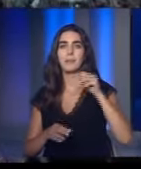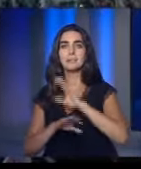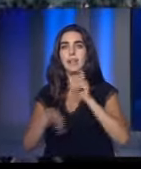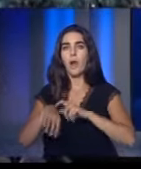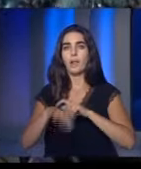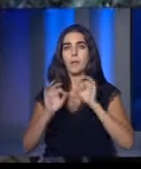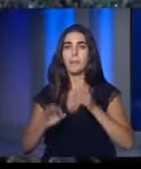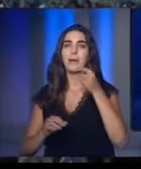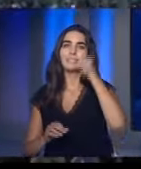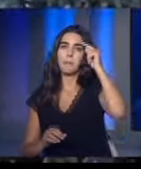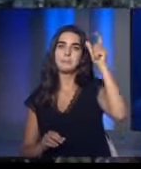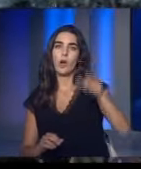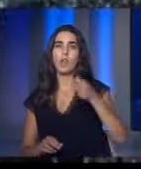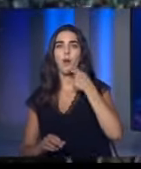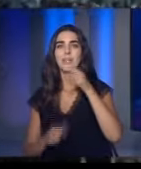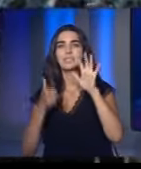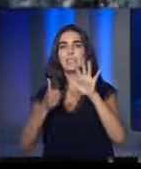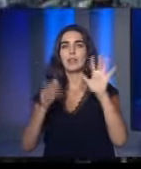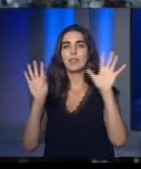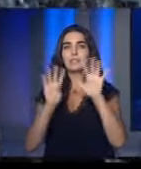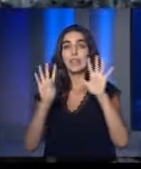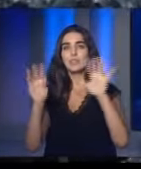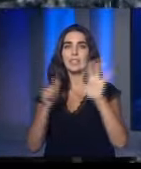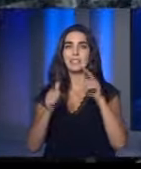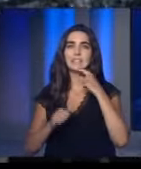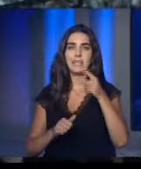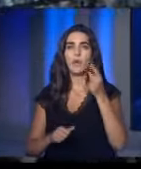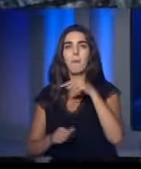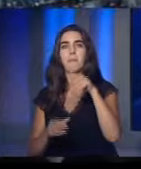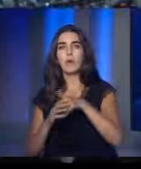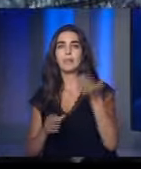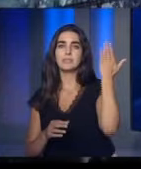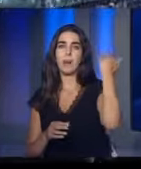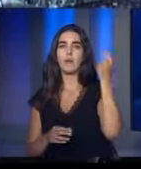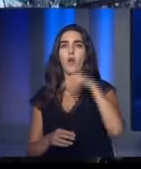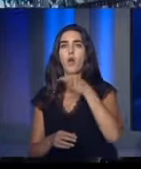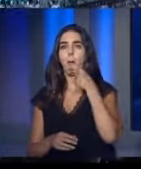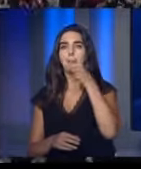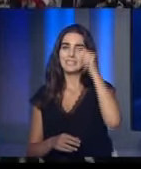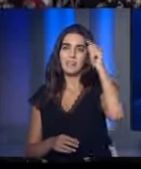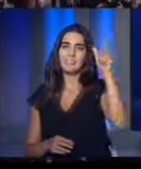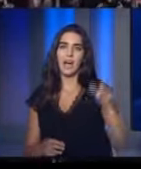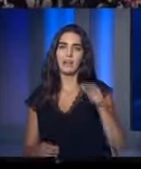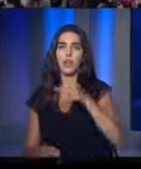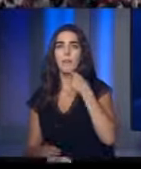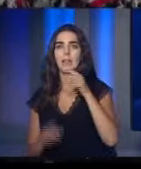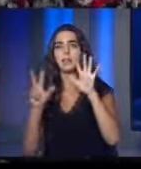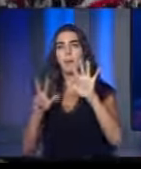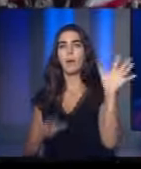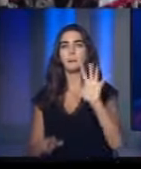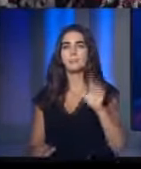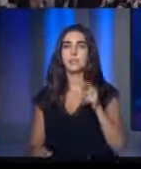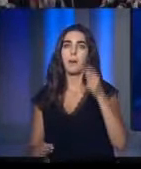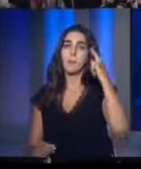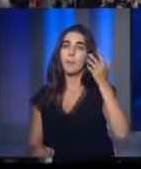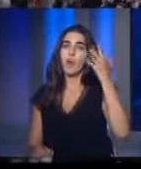الرئاسية بين النائب الإصلاحي مسعود بسجكيان والمفاوض السابق بالملف النووي المحافظ سعيد جليلي المعروف